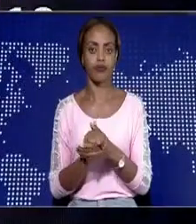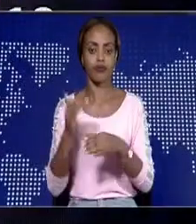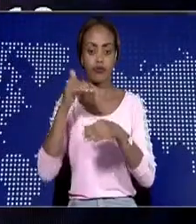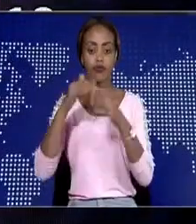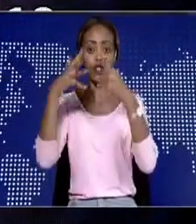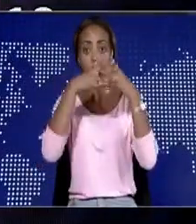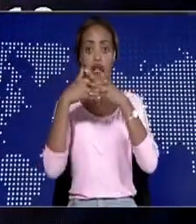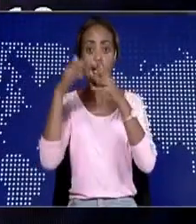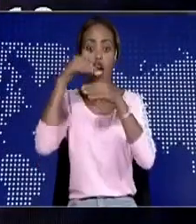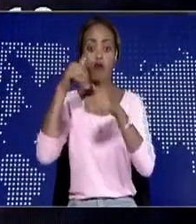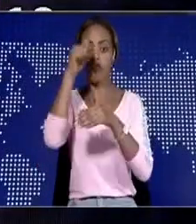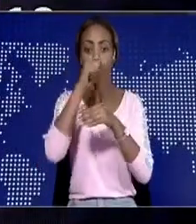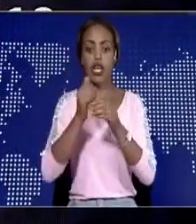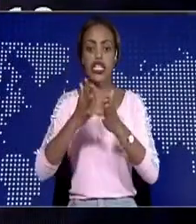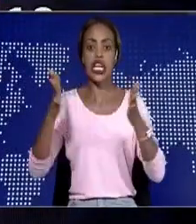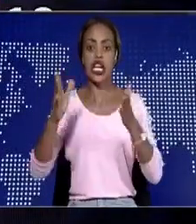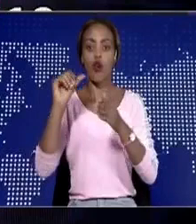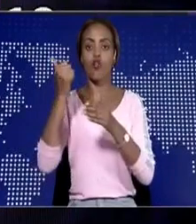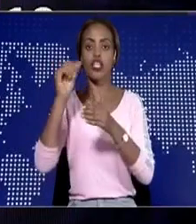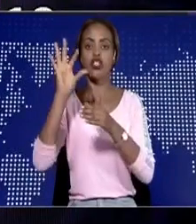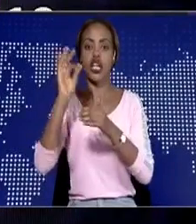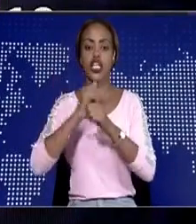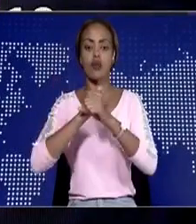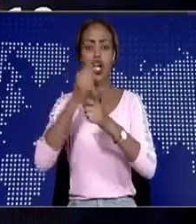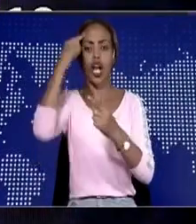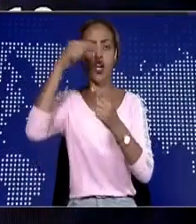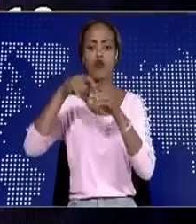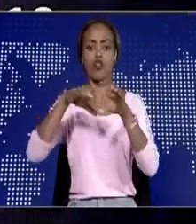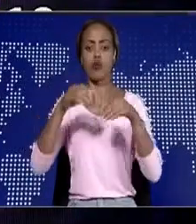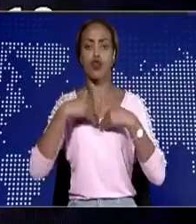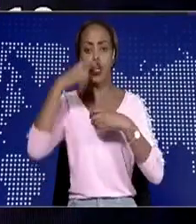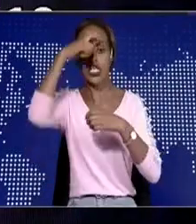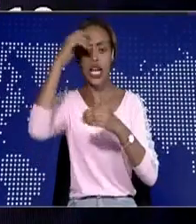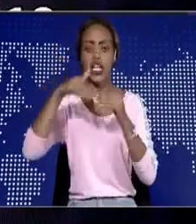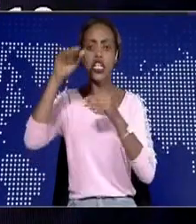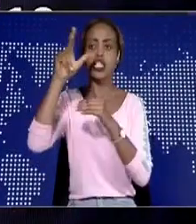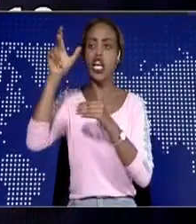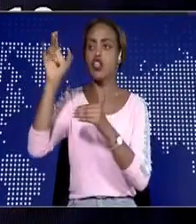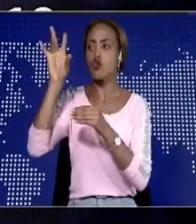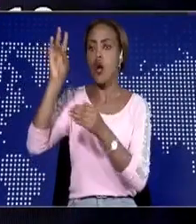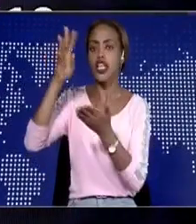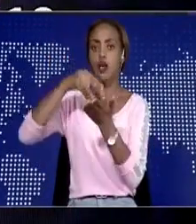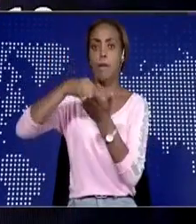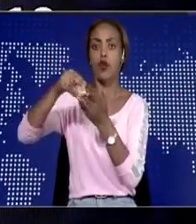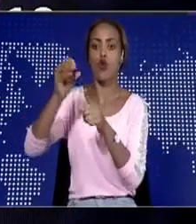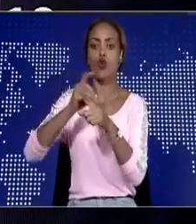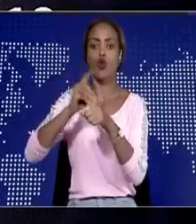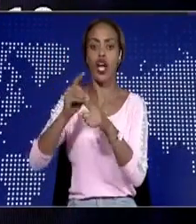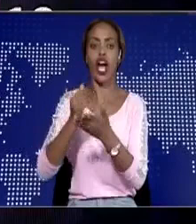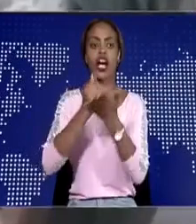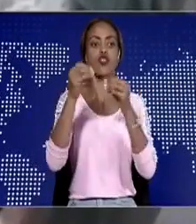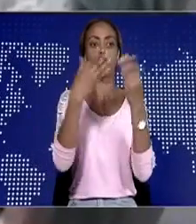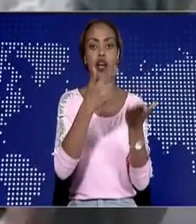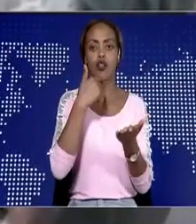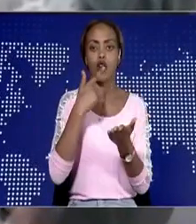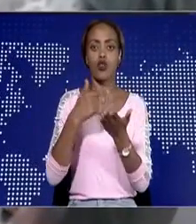أمريكا أبي تبي عزر جح كوفيد عصرت شعنت إن مكل خال عليمون زقبر زول تعري اللي على 300 مليون دولار حجز يبعت بايلون